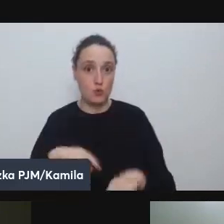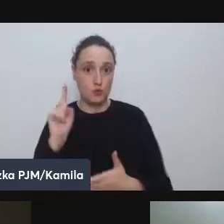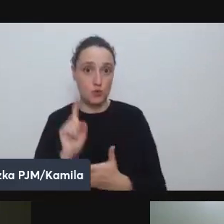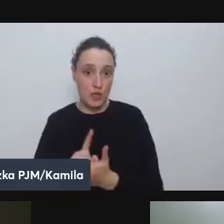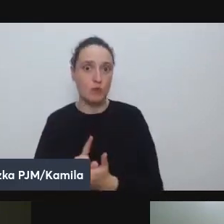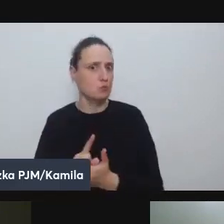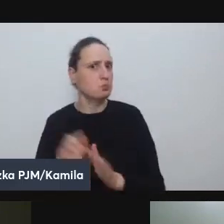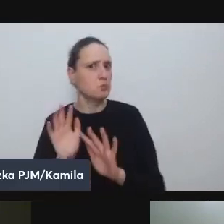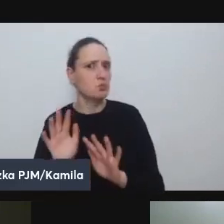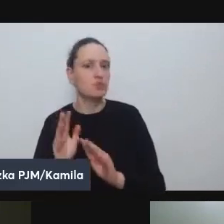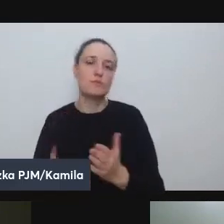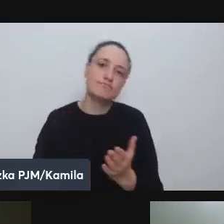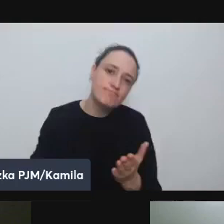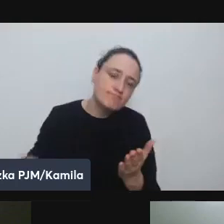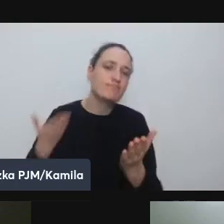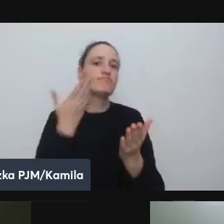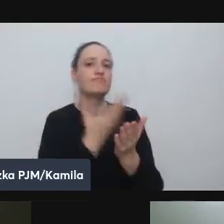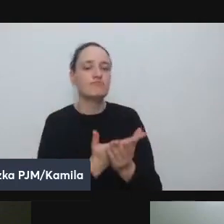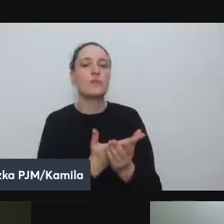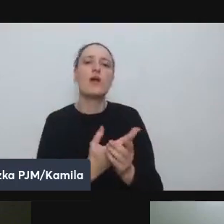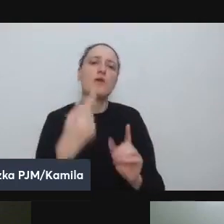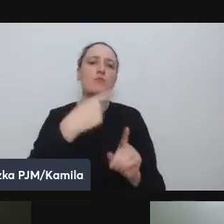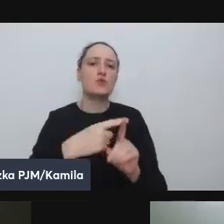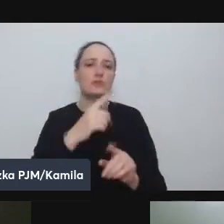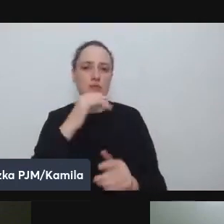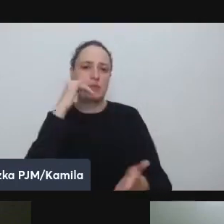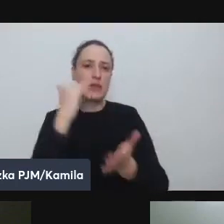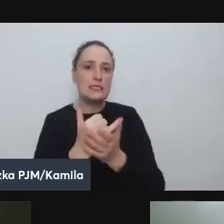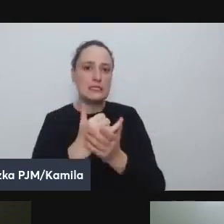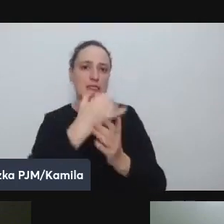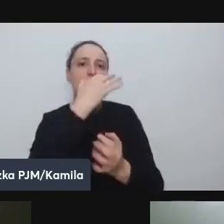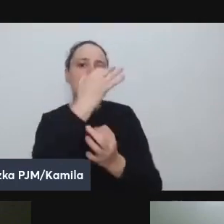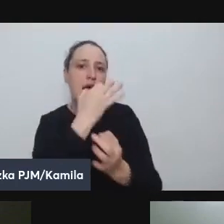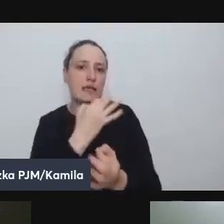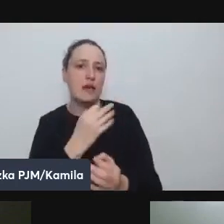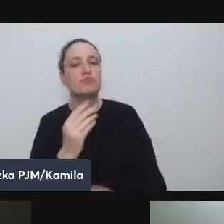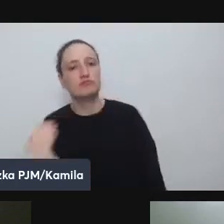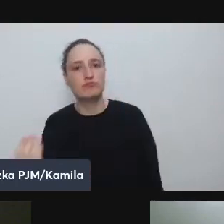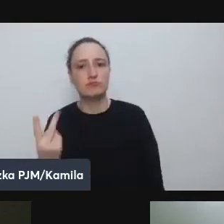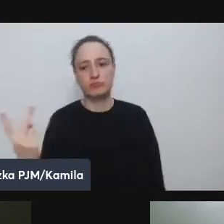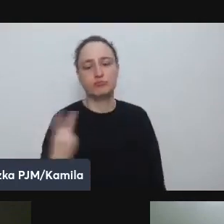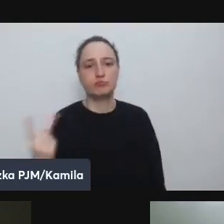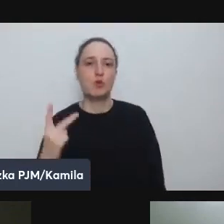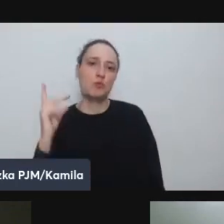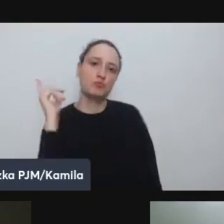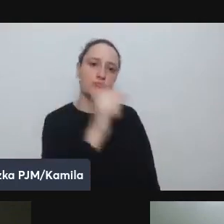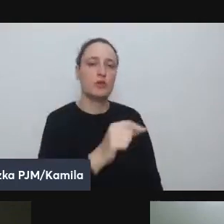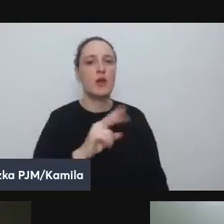więc całkiem sporo. I z tą petycją i z listem, gdzie były konkretne zapytania, poszłyśmy do Ministerstwa Edukacji